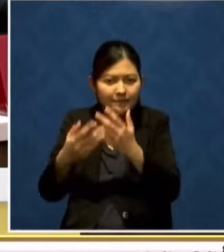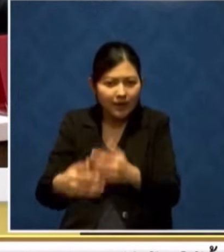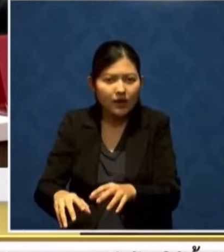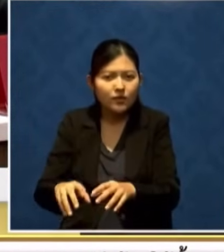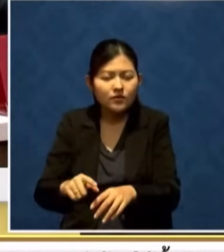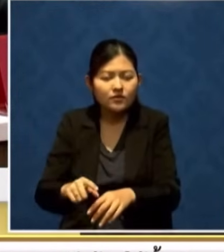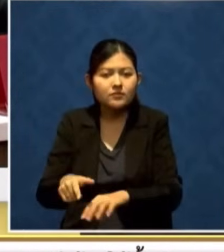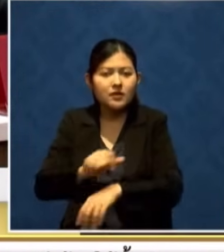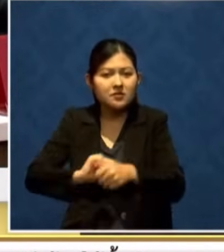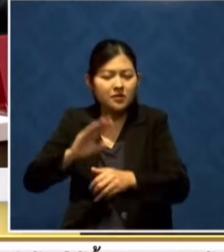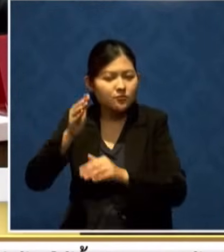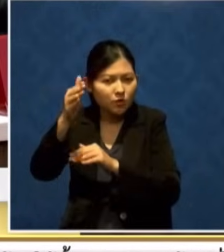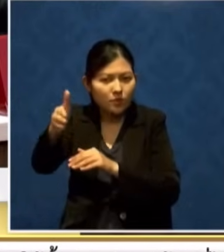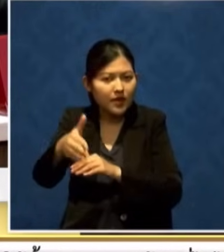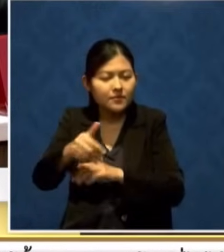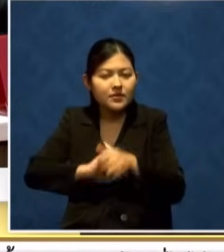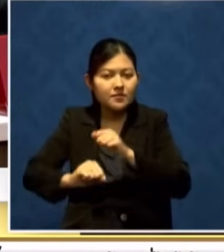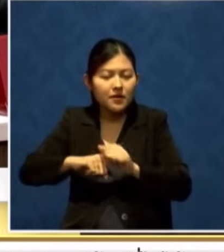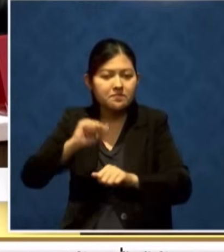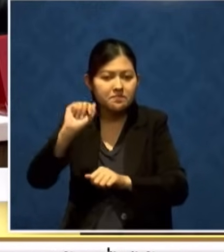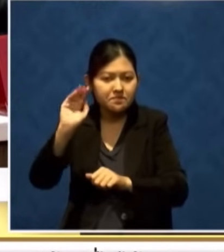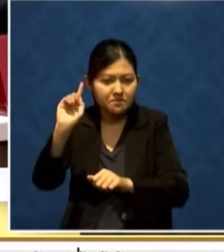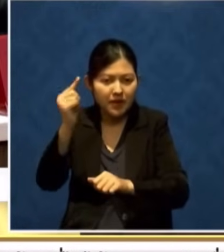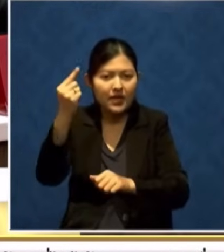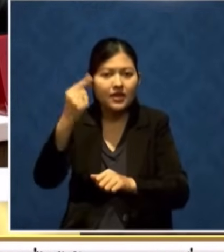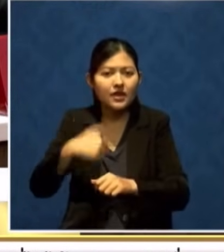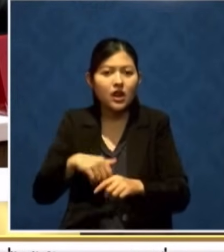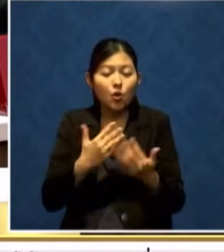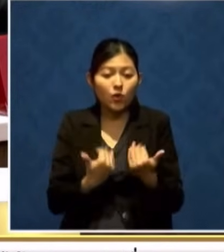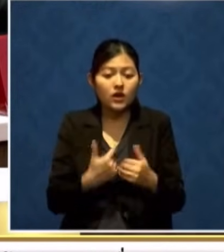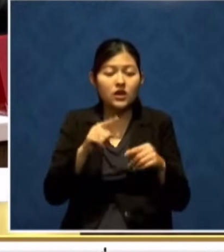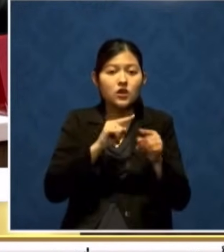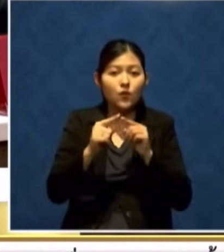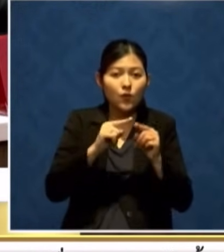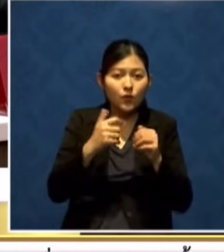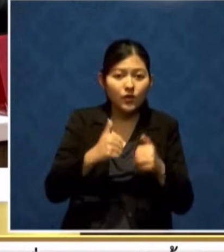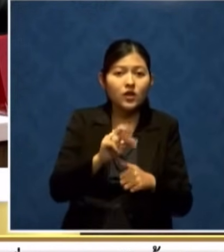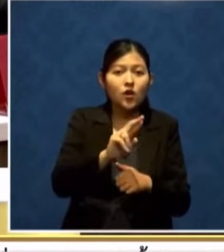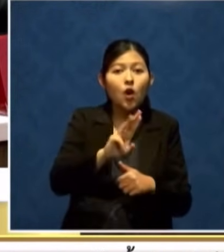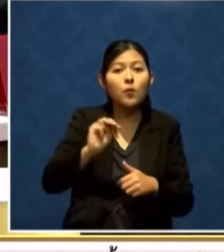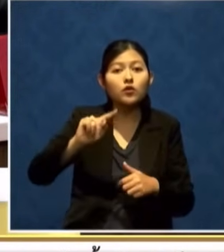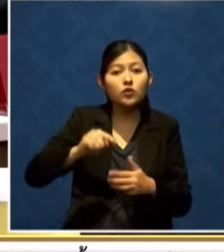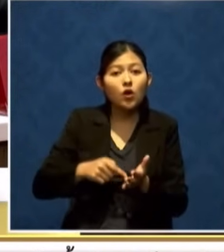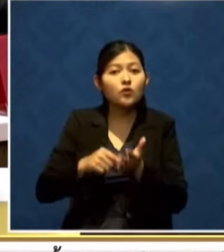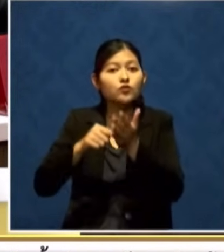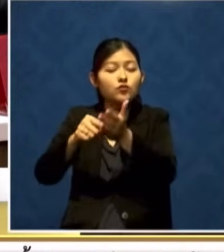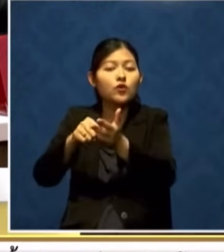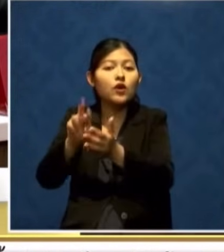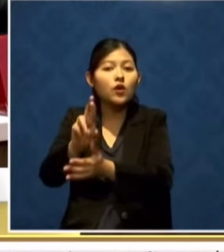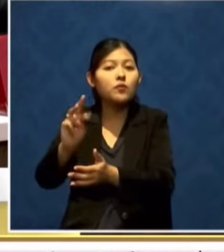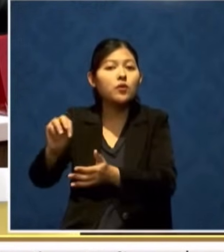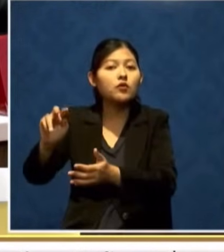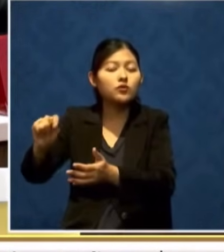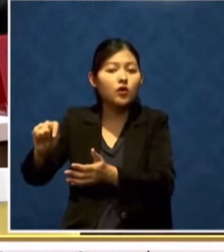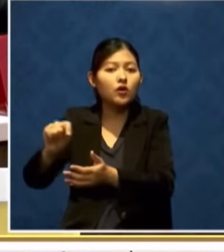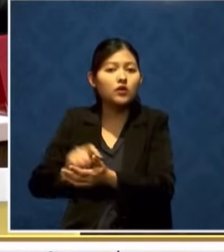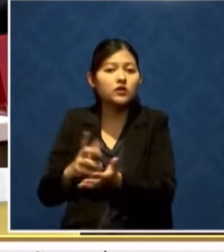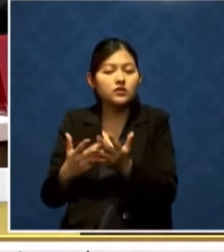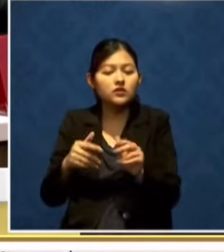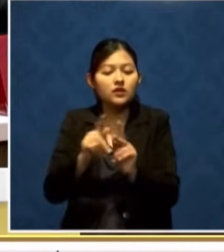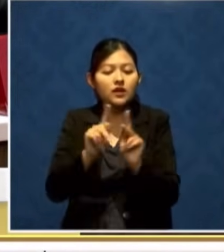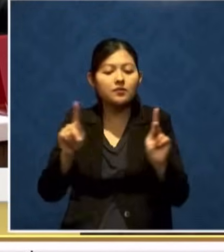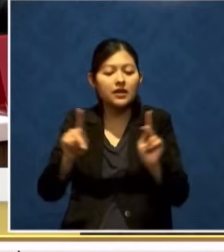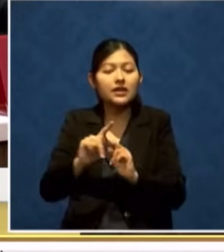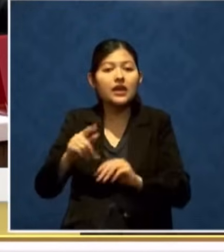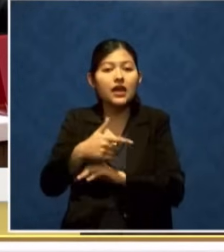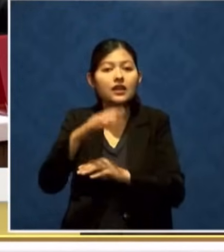ต่อไปและนำข้อมูลที่เราพูดจากันที่ส่งให้คณะรัฐมนตรีหรือกรรมการตำรวจซึ่งจะ